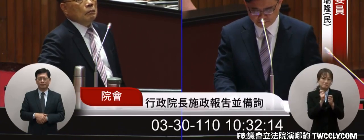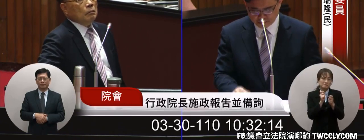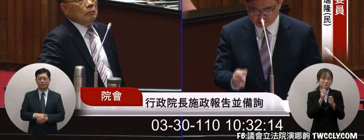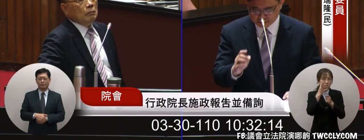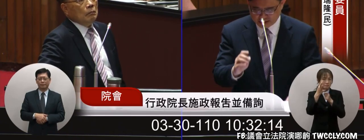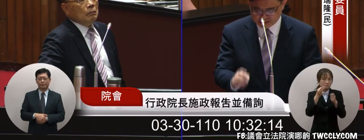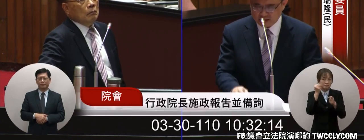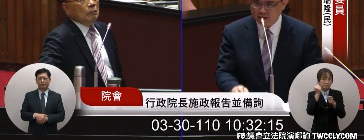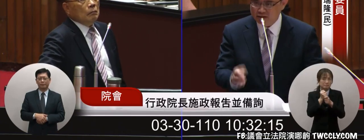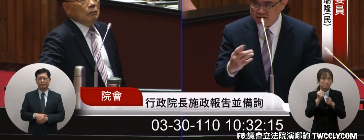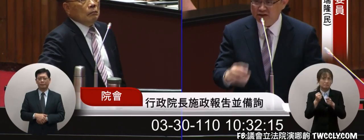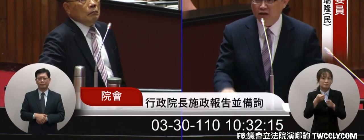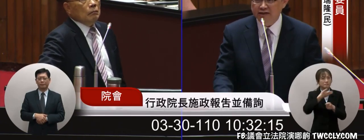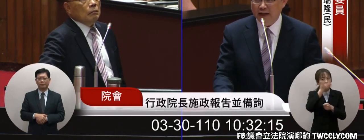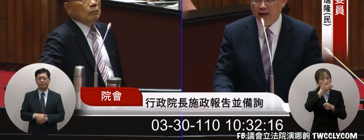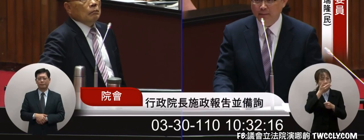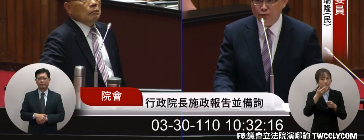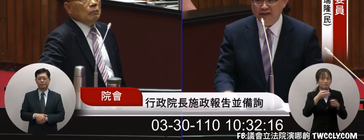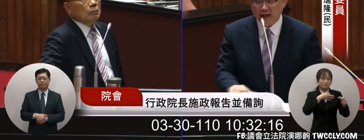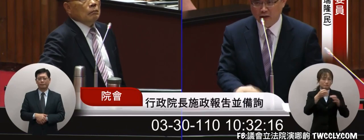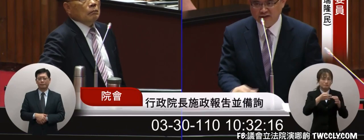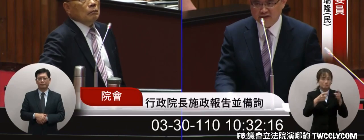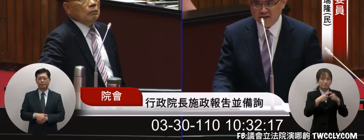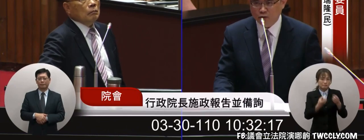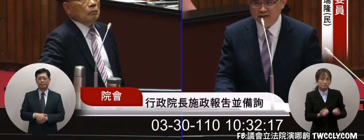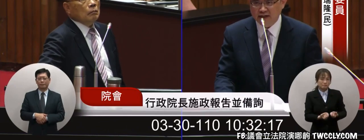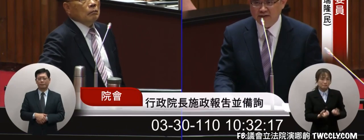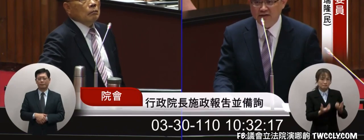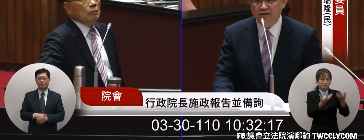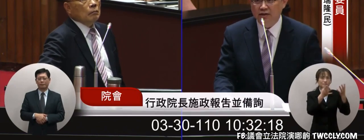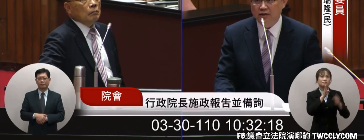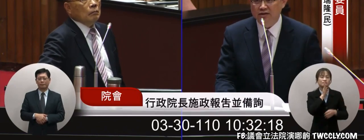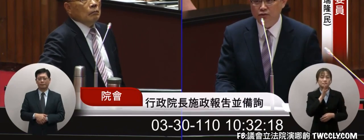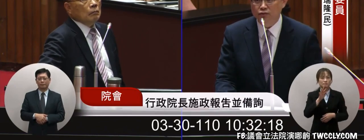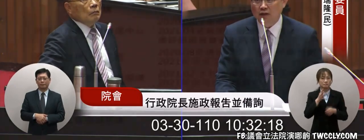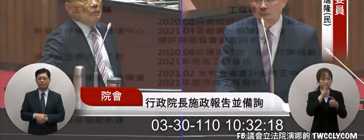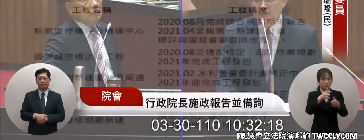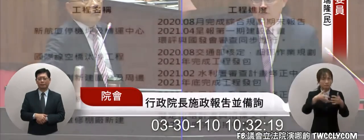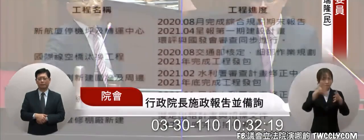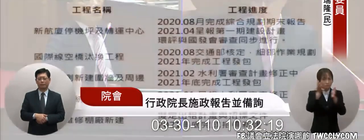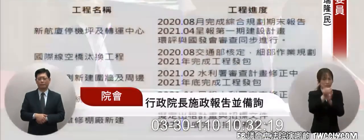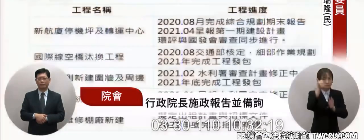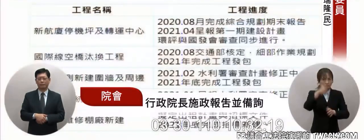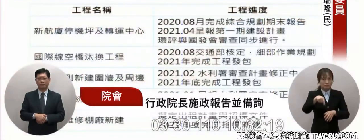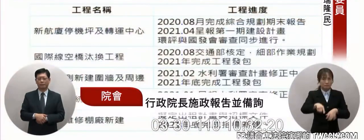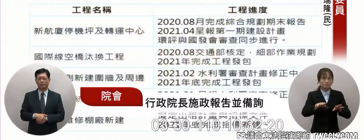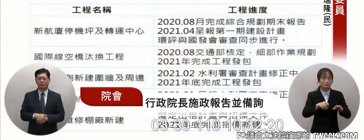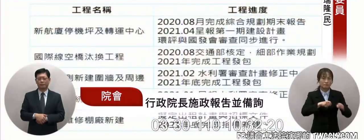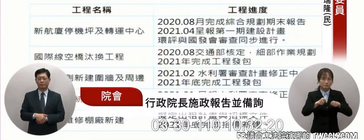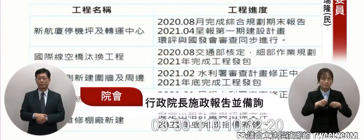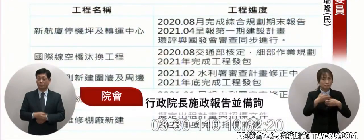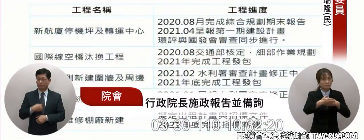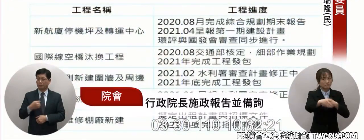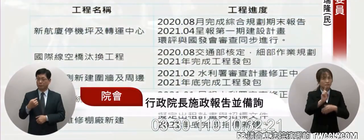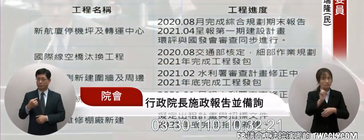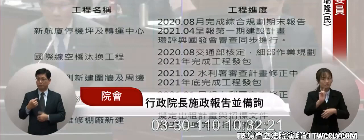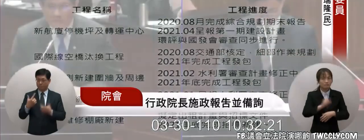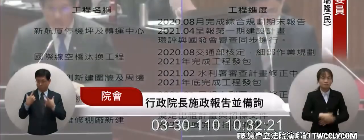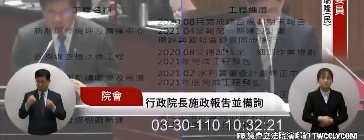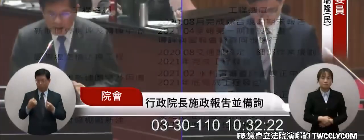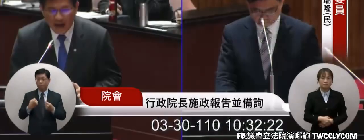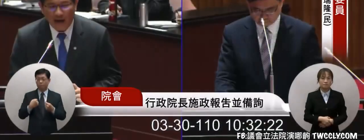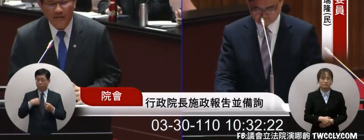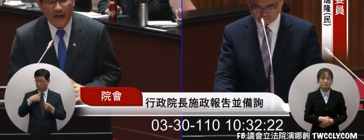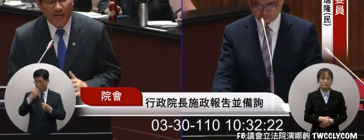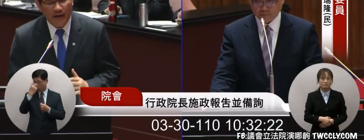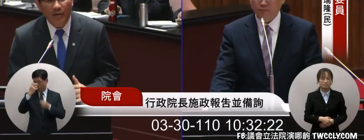在增加那是不是也先請教一下部長這個計畫現在進行的進度到哪邊我們經過